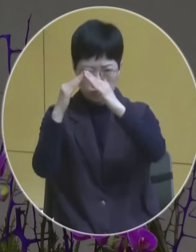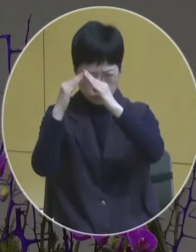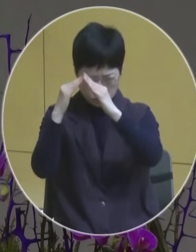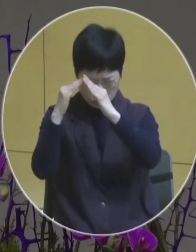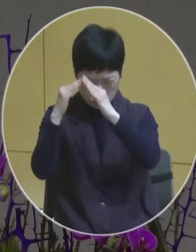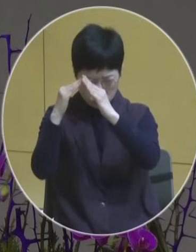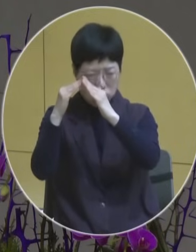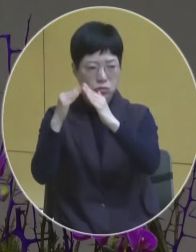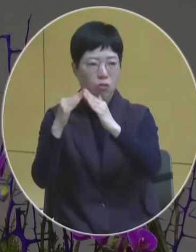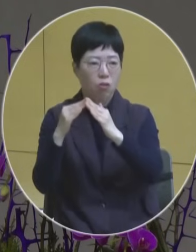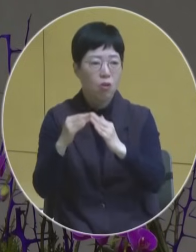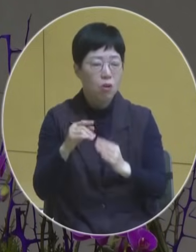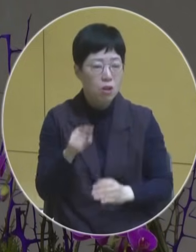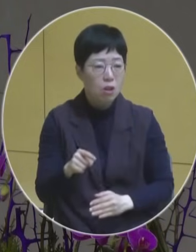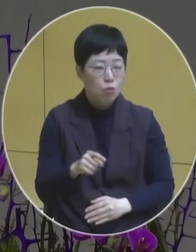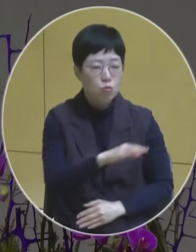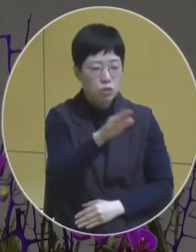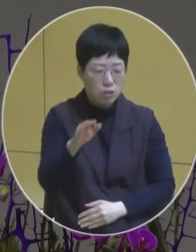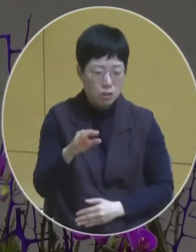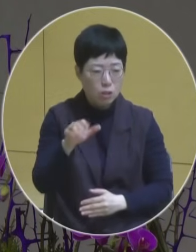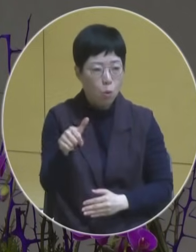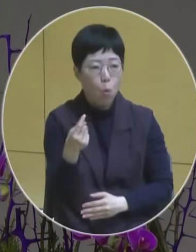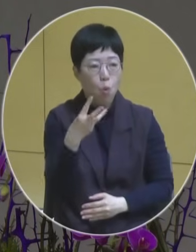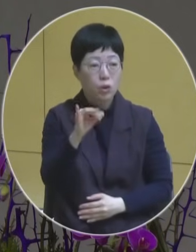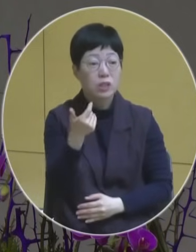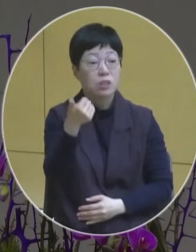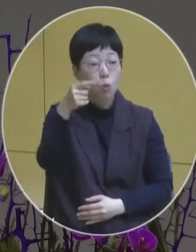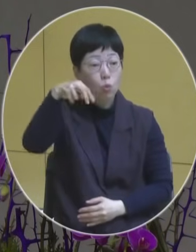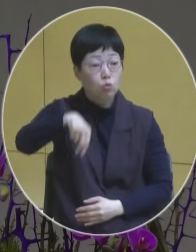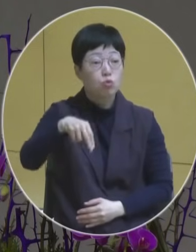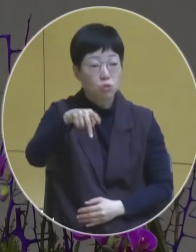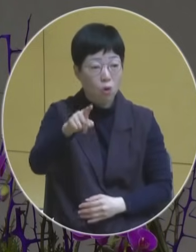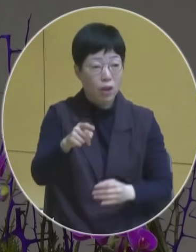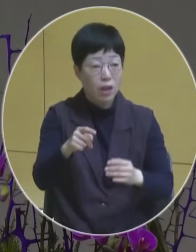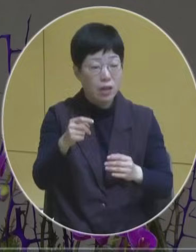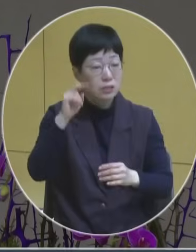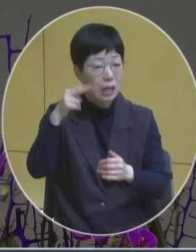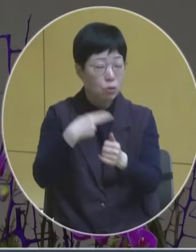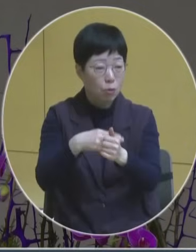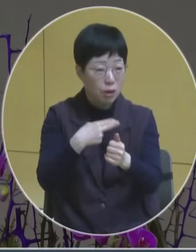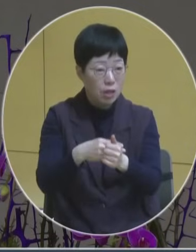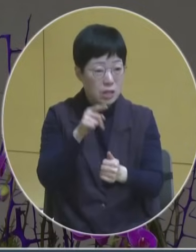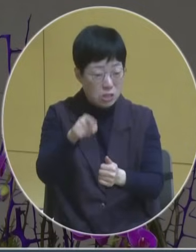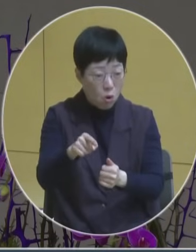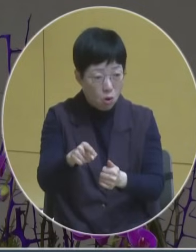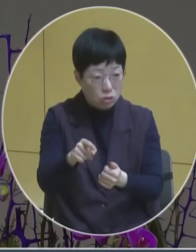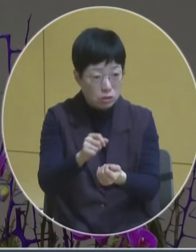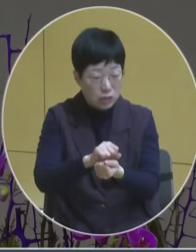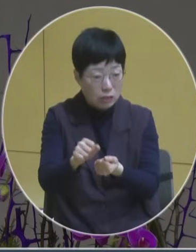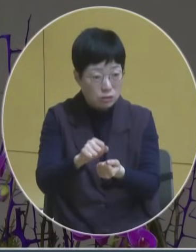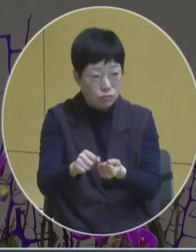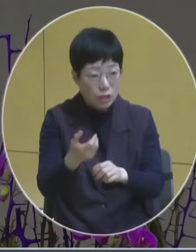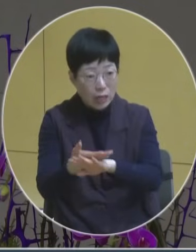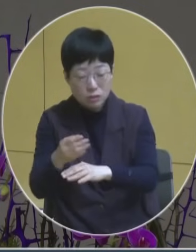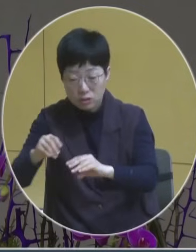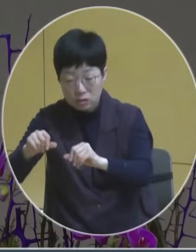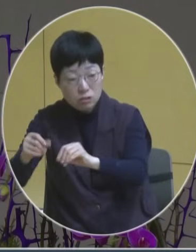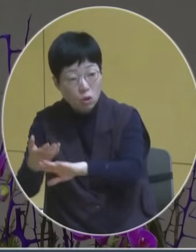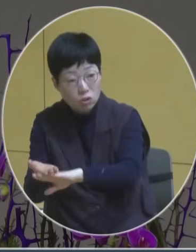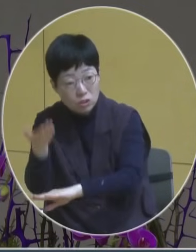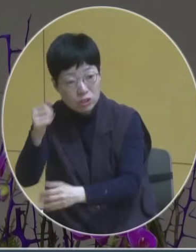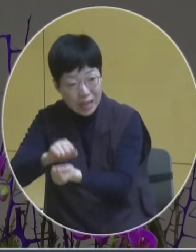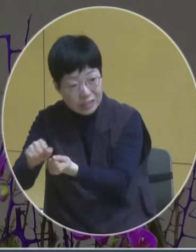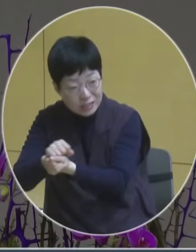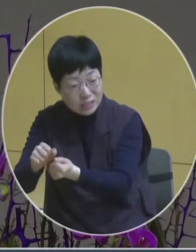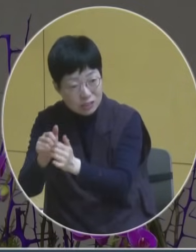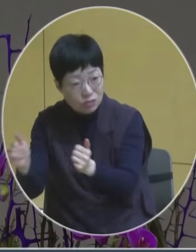거예요. 바울은 고린도전서 3장 11절에 이렇게 말씀합니다. 이 닦아둔 것 외에 능히 다른 터를 닦아둘 자가